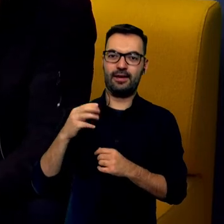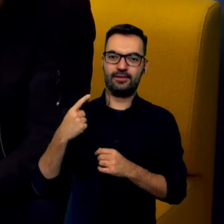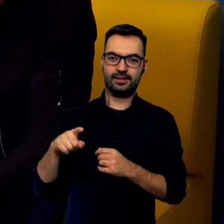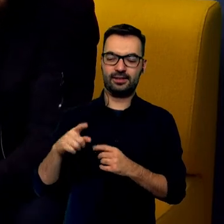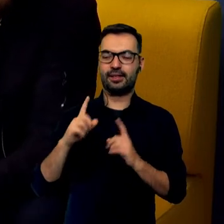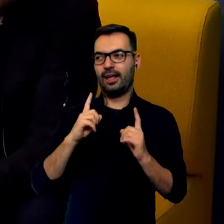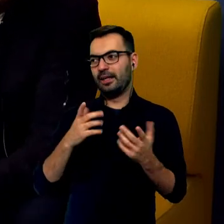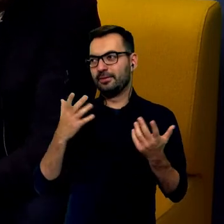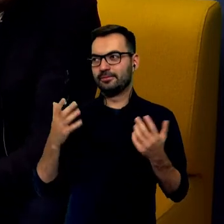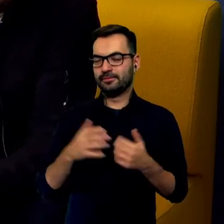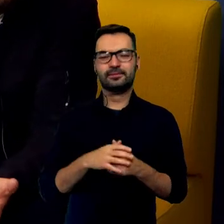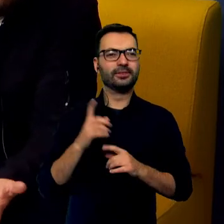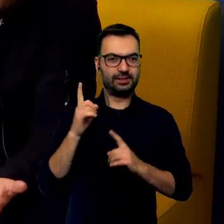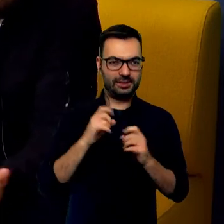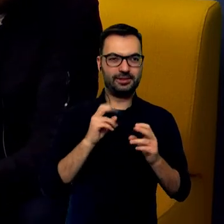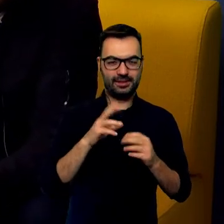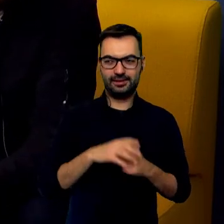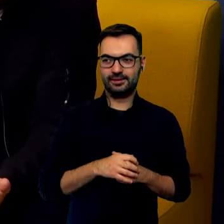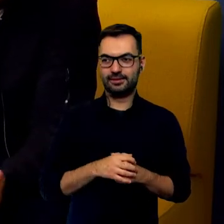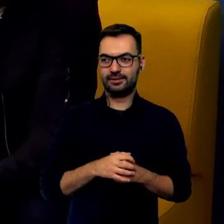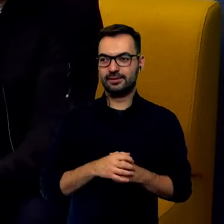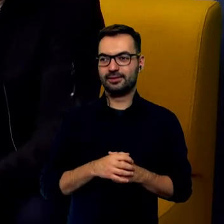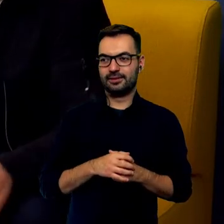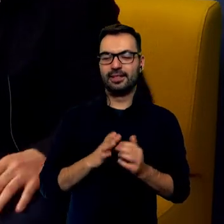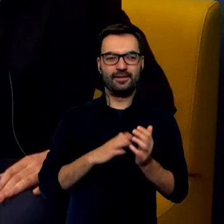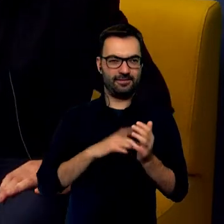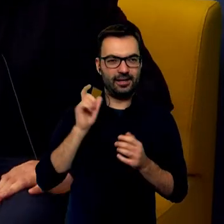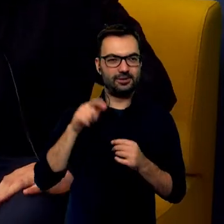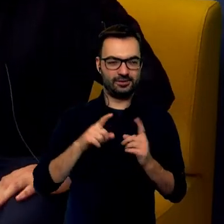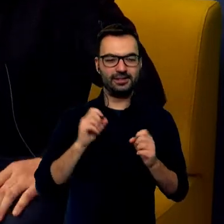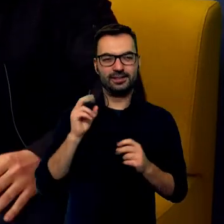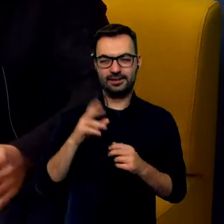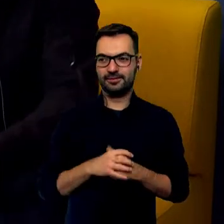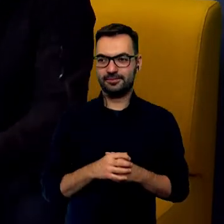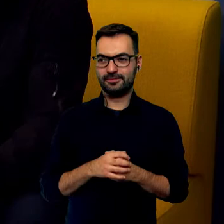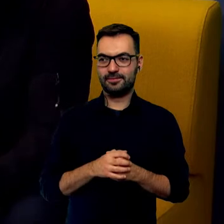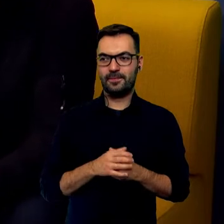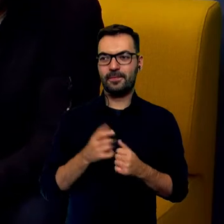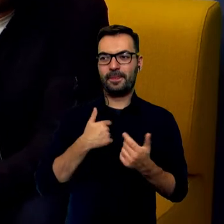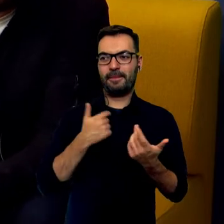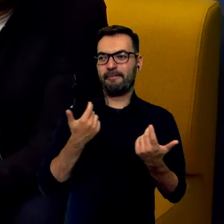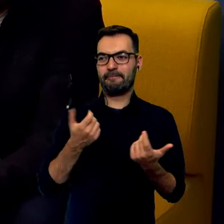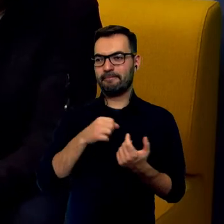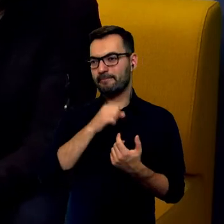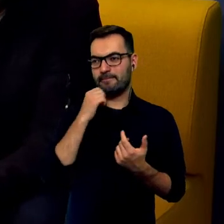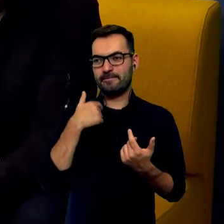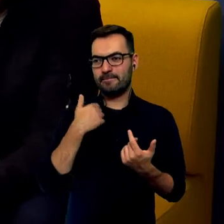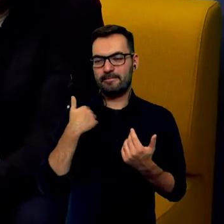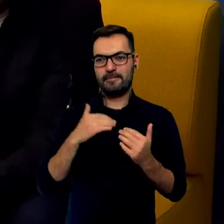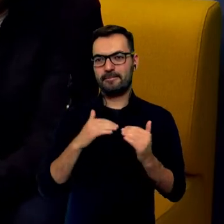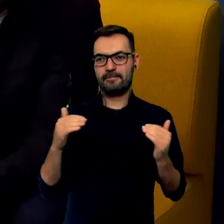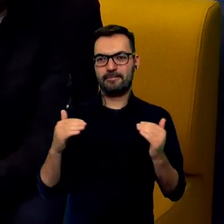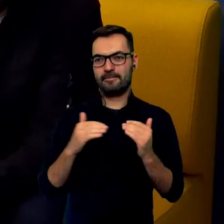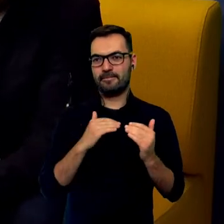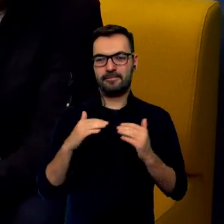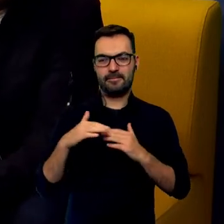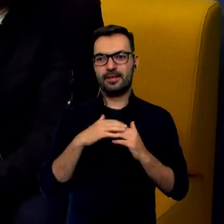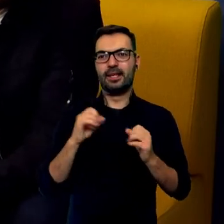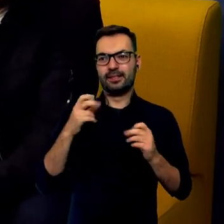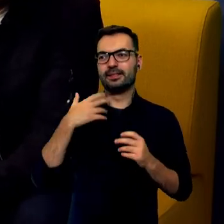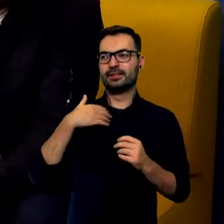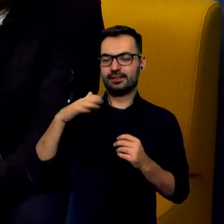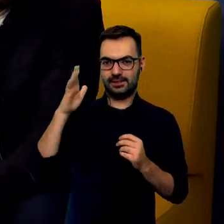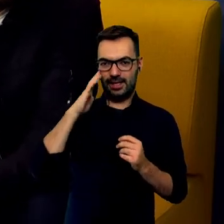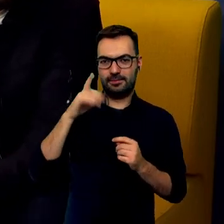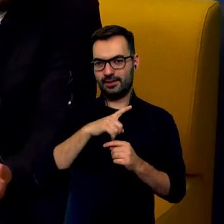ale tak się złożyło, że ja po prostu na... Tak, ale też na... Znaczy, rolę, tak, tak, ale wiesz, w ogóle na poziomie takim ja byłem na poziomie, że tak, ja